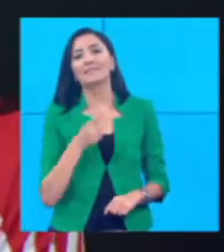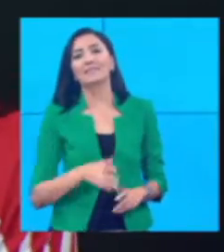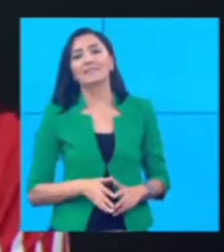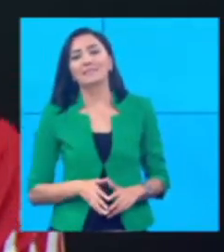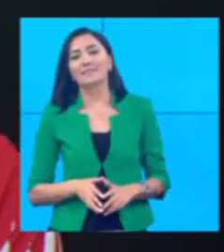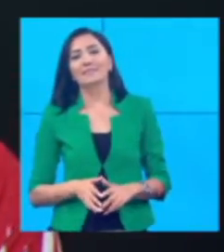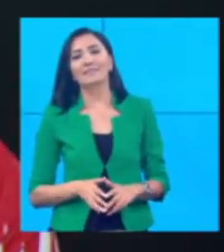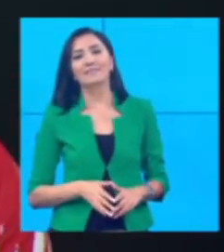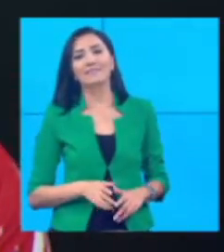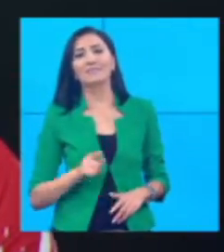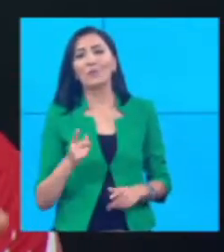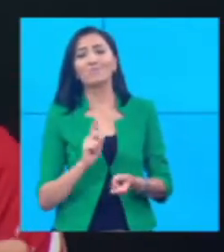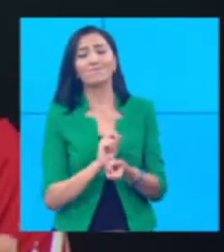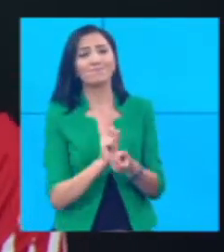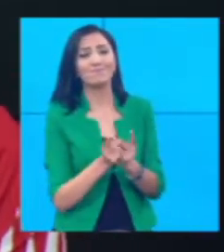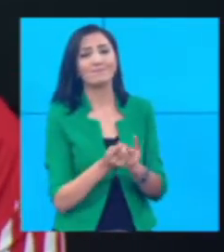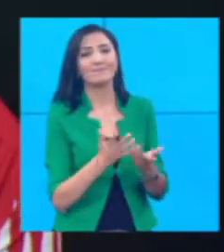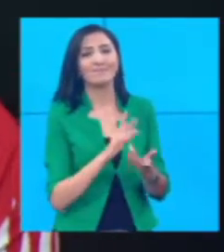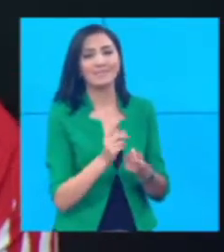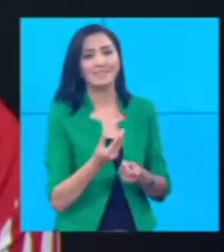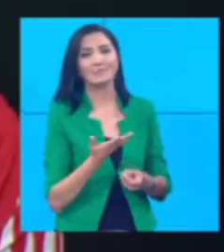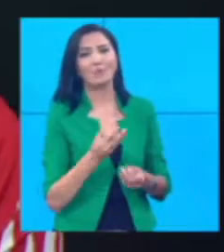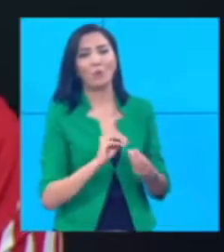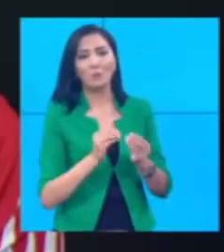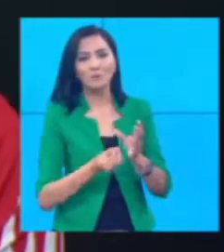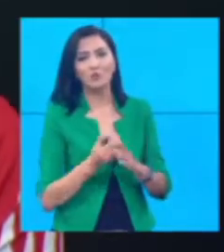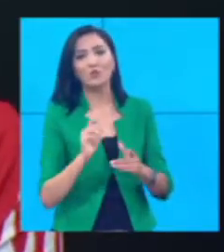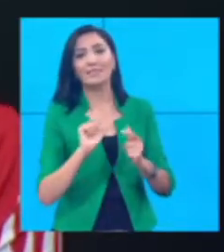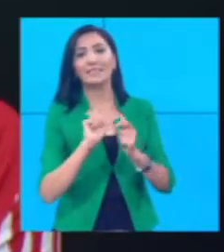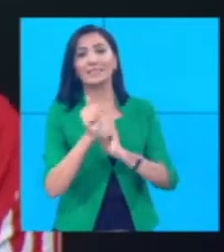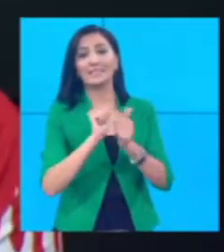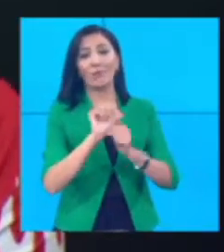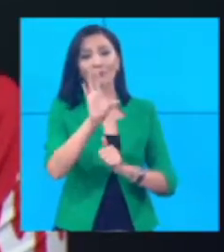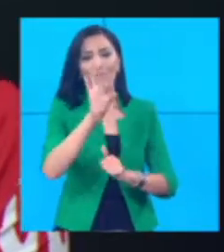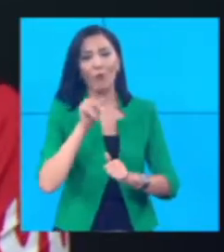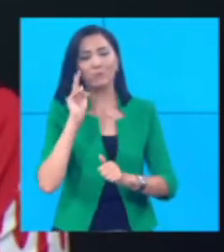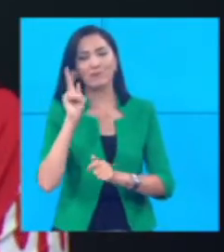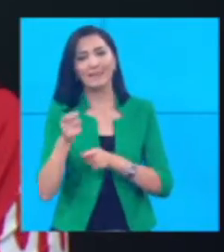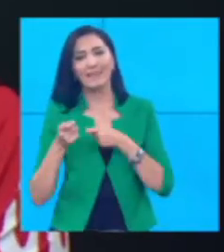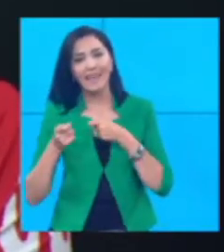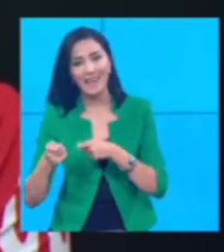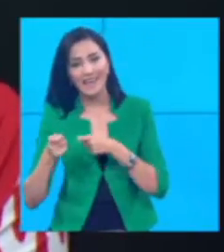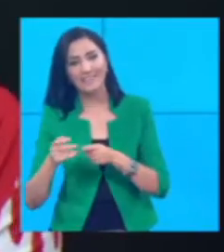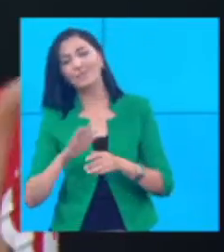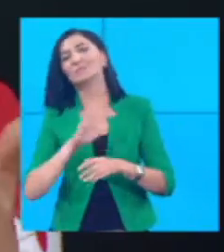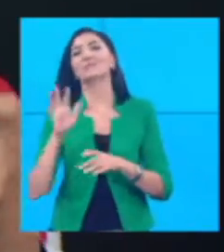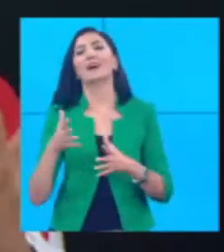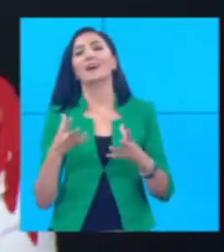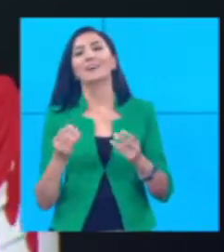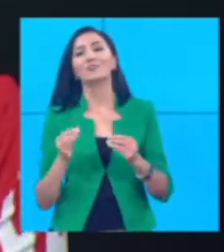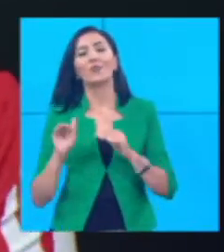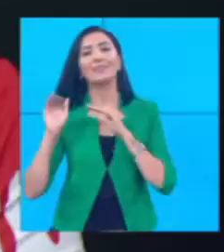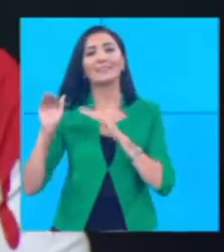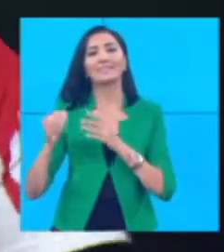an. Sonra malzeme sıkıntılarını giderirdim. Sporcu seçerdim, onlara eğitirdim. Daha çok